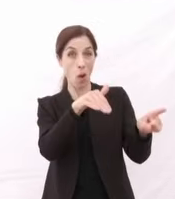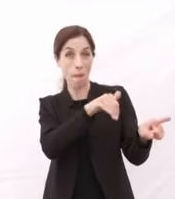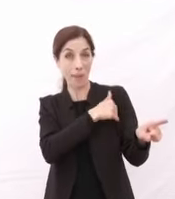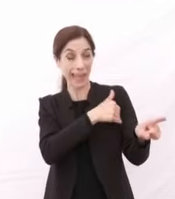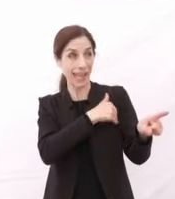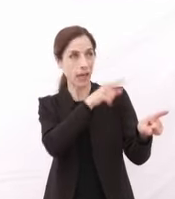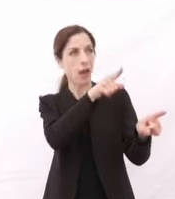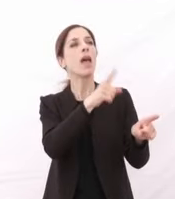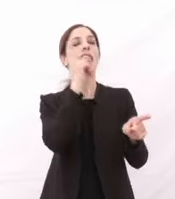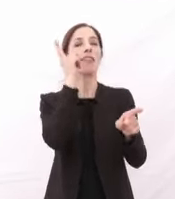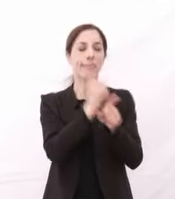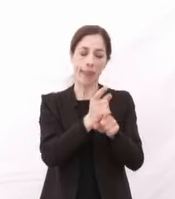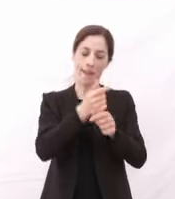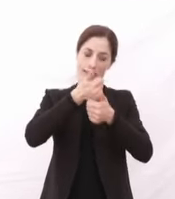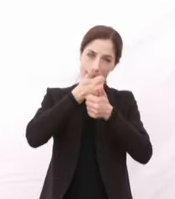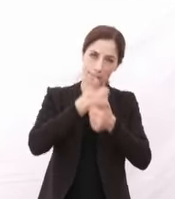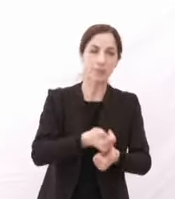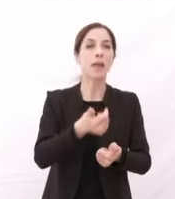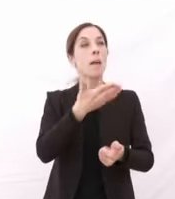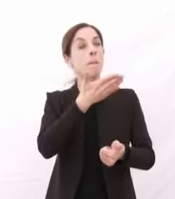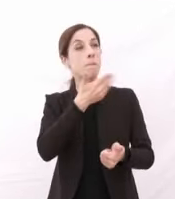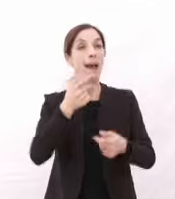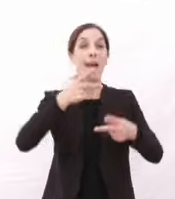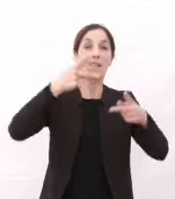di verità e di giustizia.